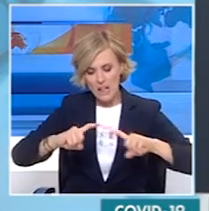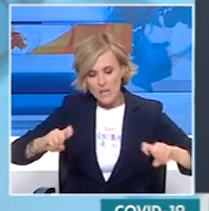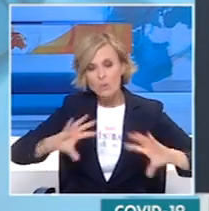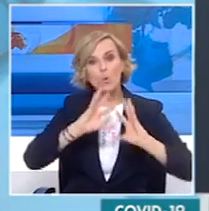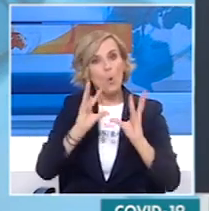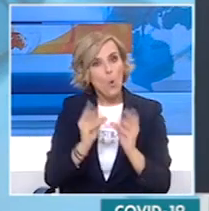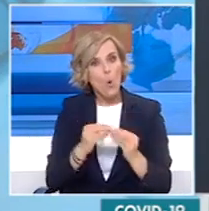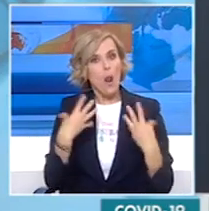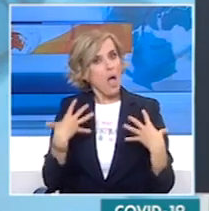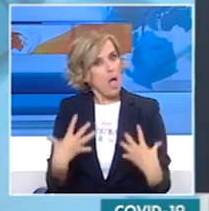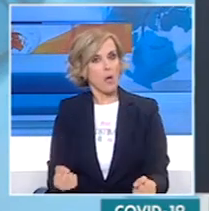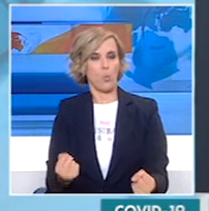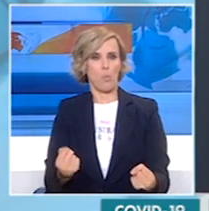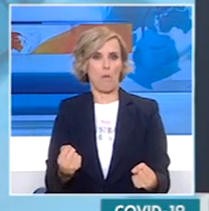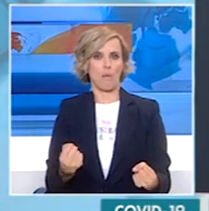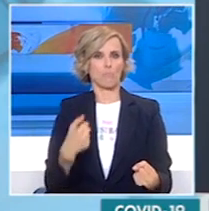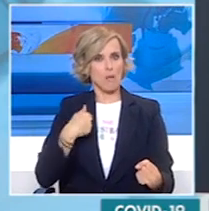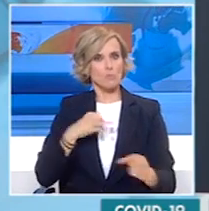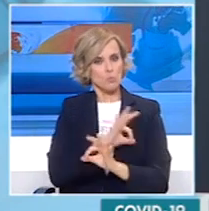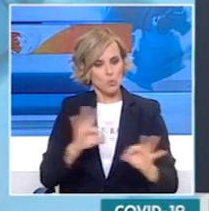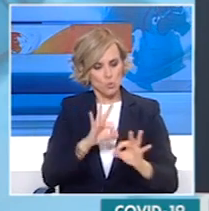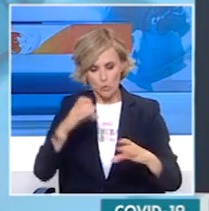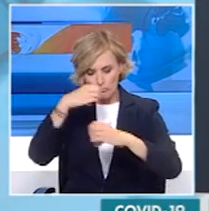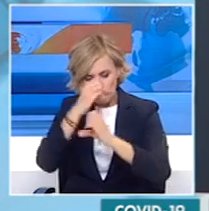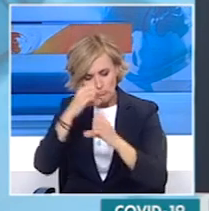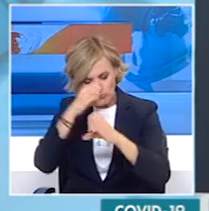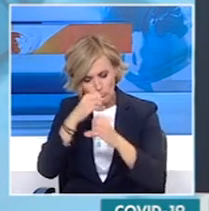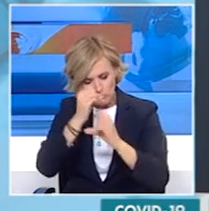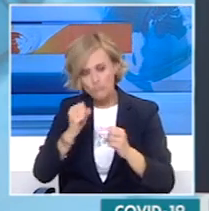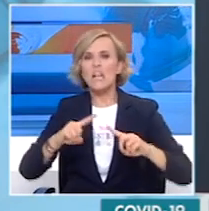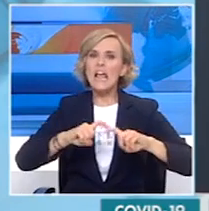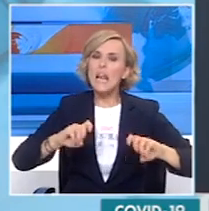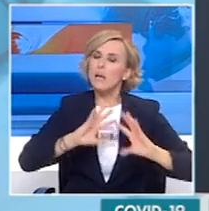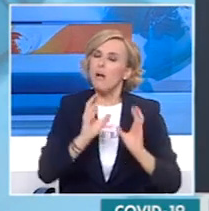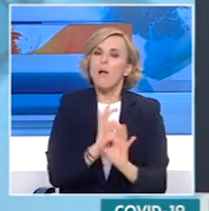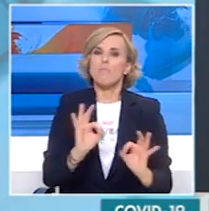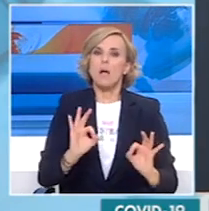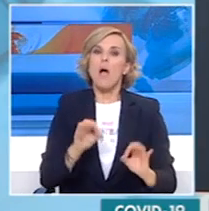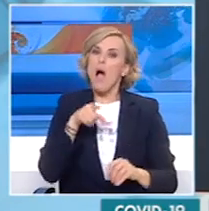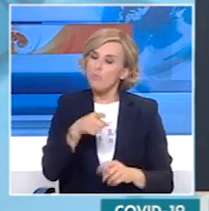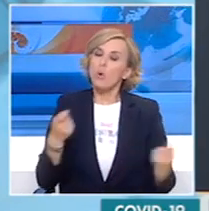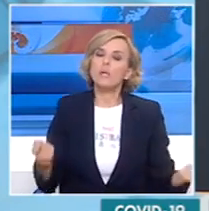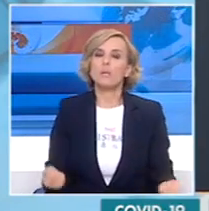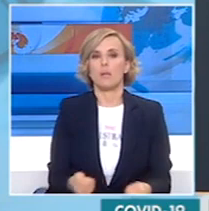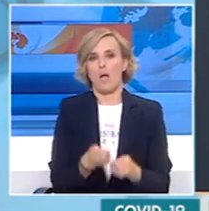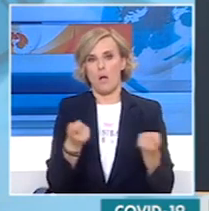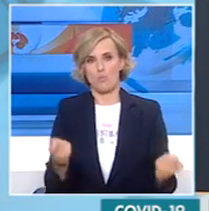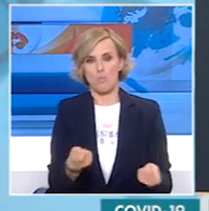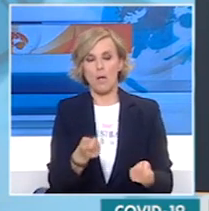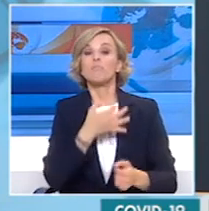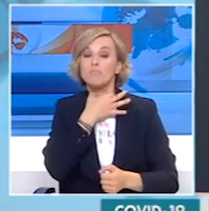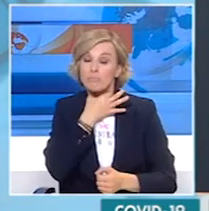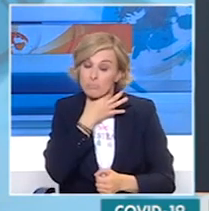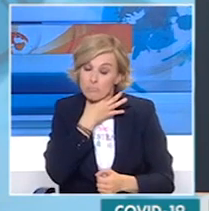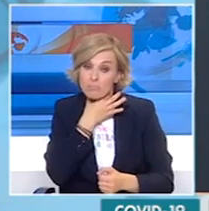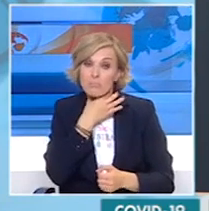αυξάνει η επάρκεια και η διαθεσιμότητα εργαστηριακών τεχνικών για να γίνεται περισσότερο μαζικός έλεγχος, αυτός θα γίνεται και θα είναι σίγουρα απαραίτητος, αλλά